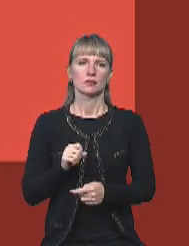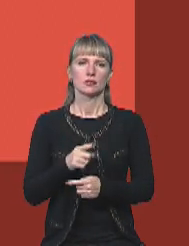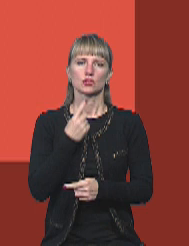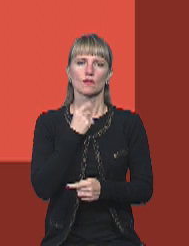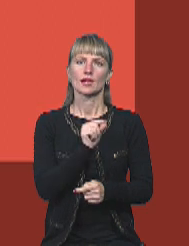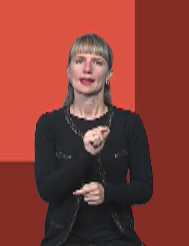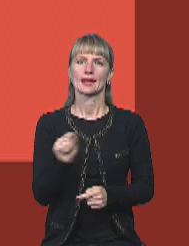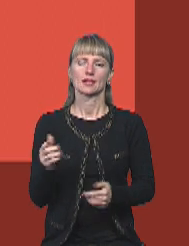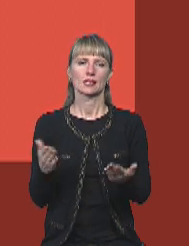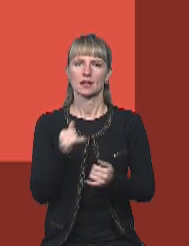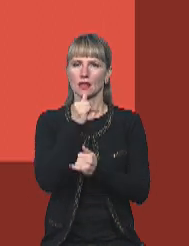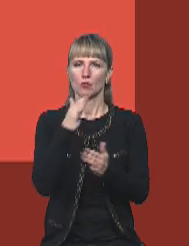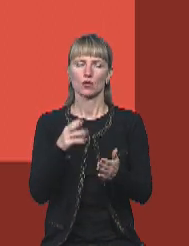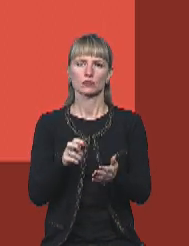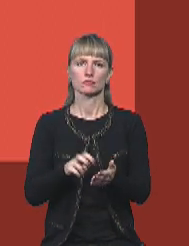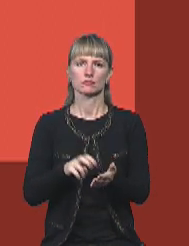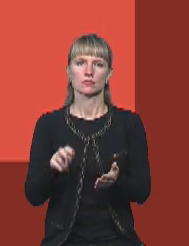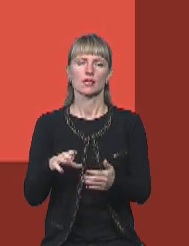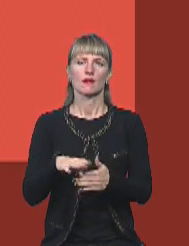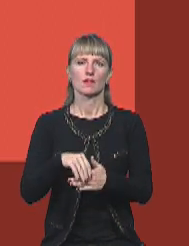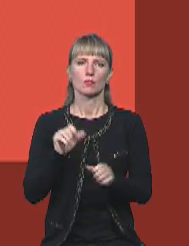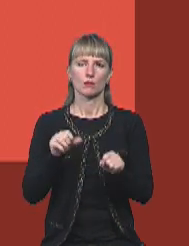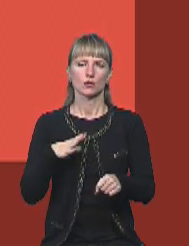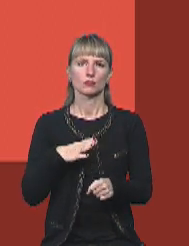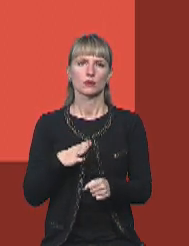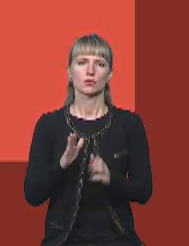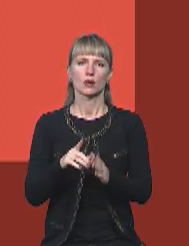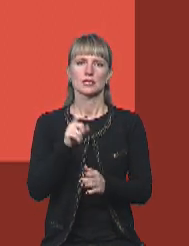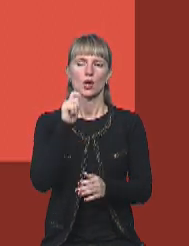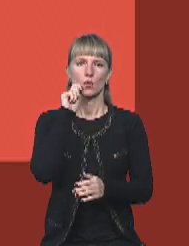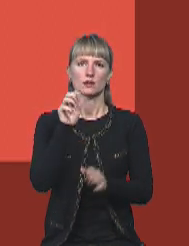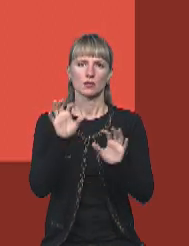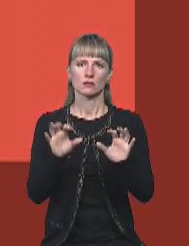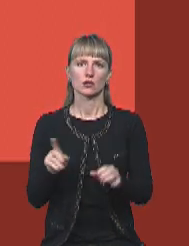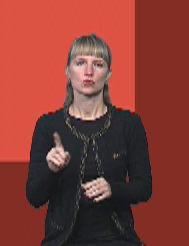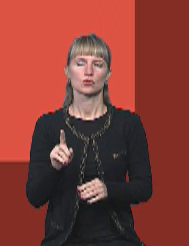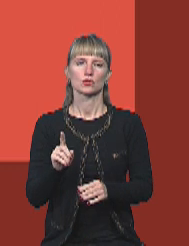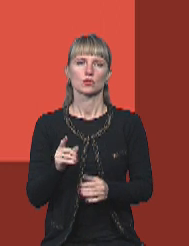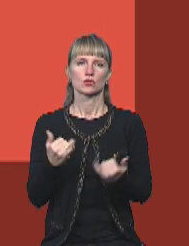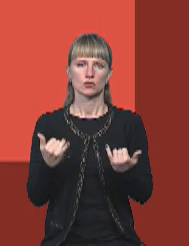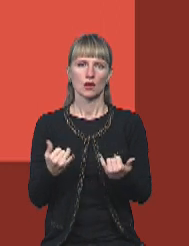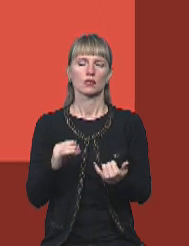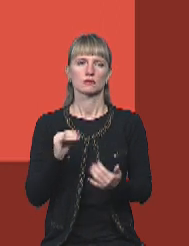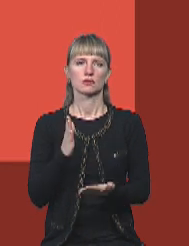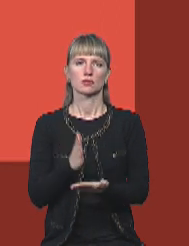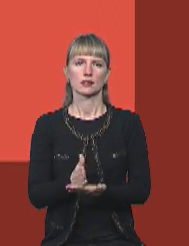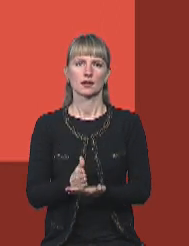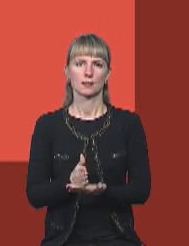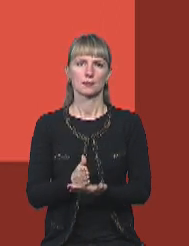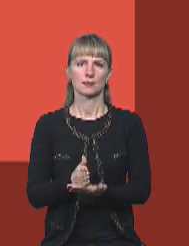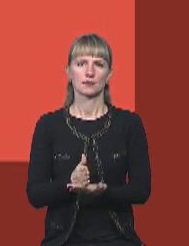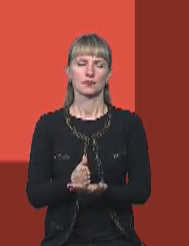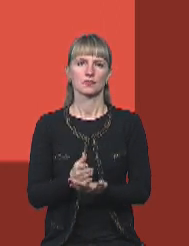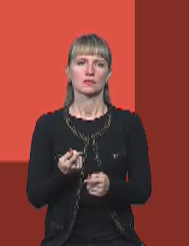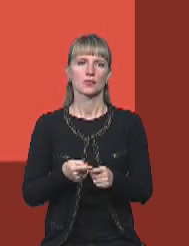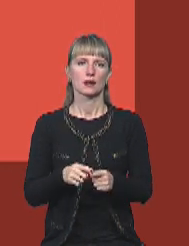ліній, які не можна переходити. Вибори можуть відбутися виключно за українським законодавством, що в принципі зараз і транслюється, тобто